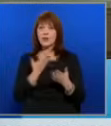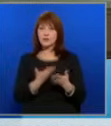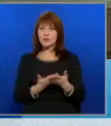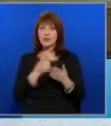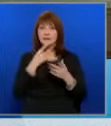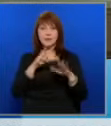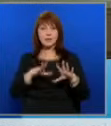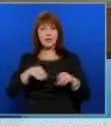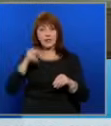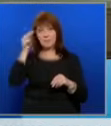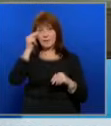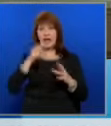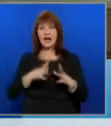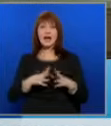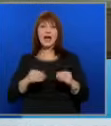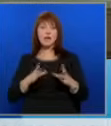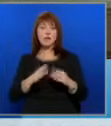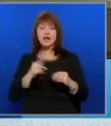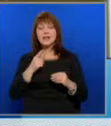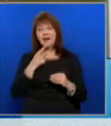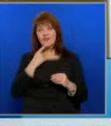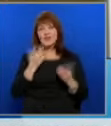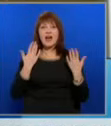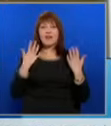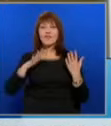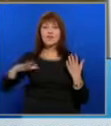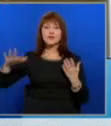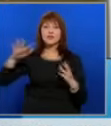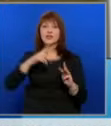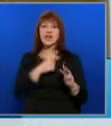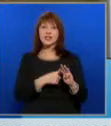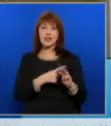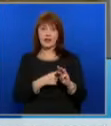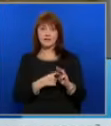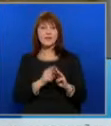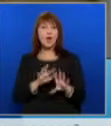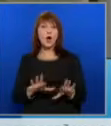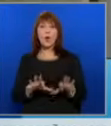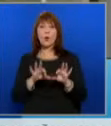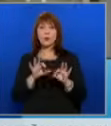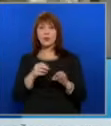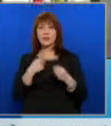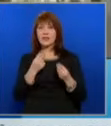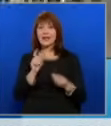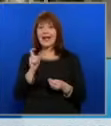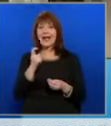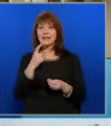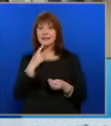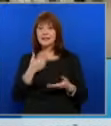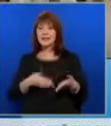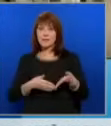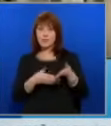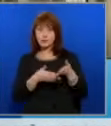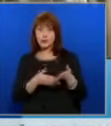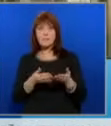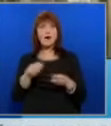и Румъния в така наречения въздушен Шенген срещу определени условия. Еврокомисията е готова да гарантира необходимата подкрепа,